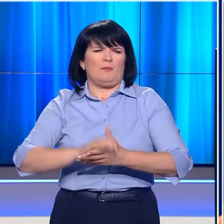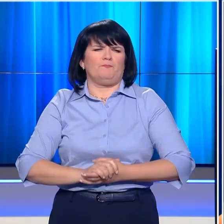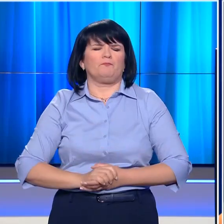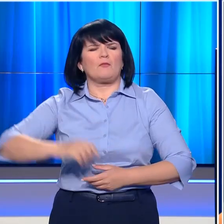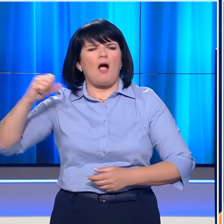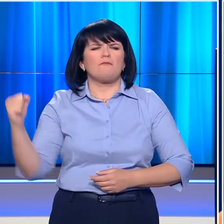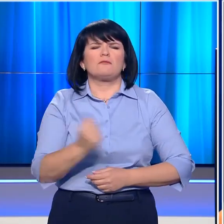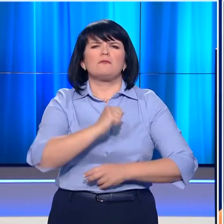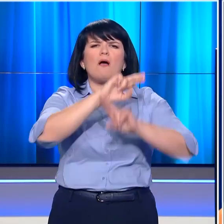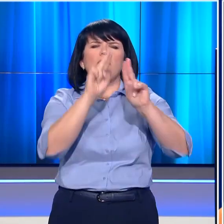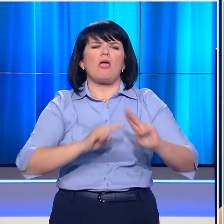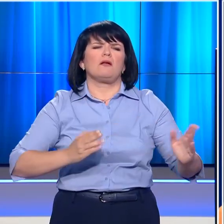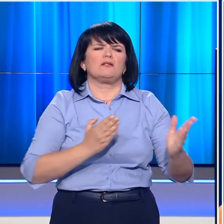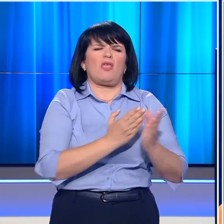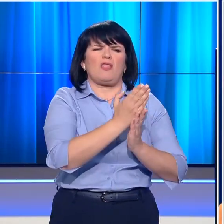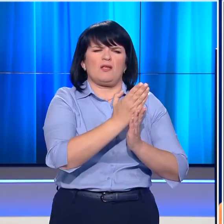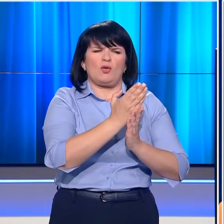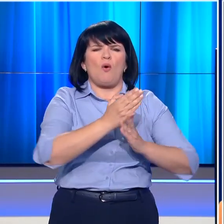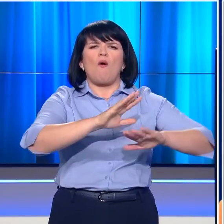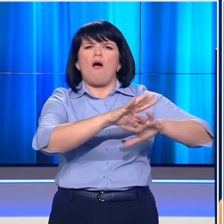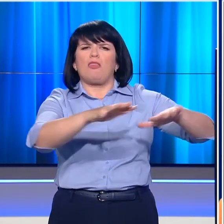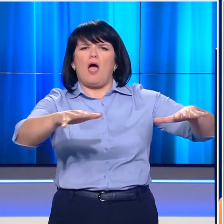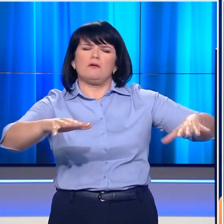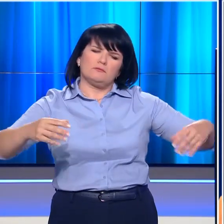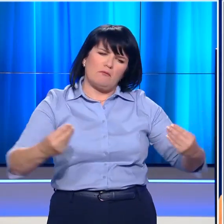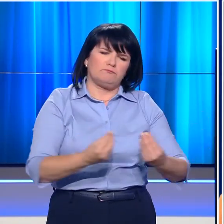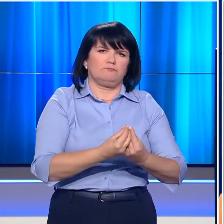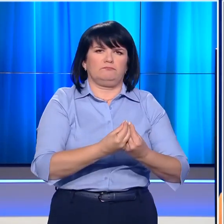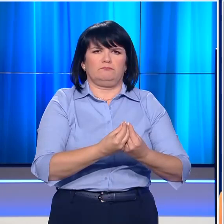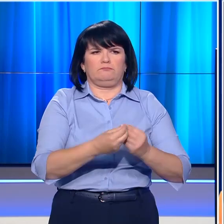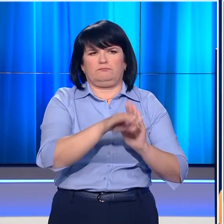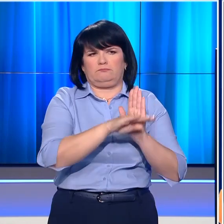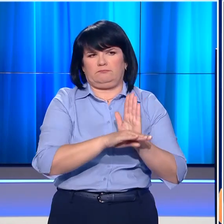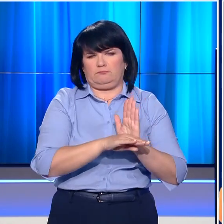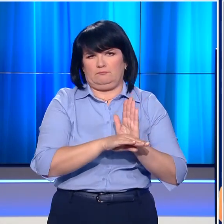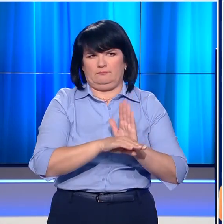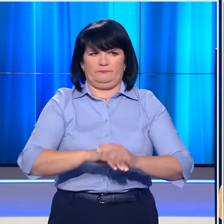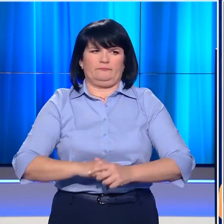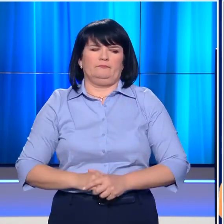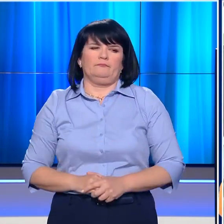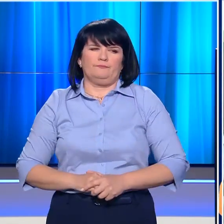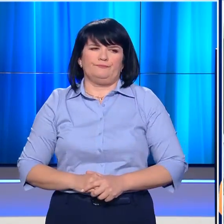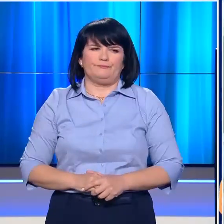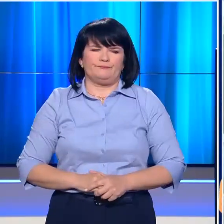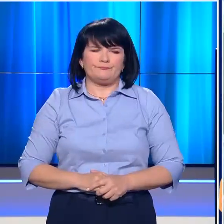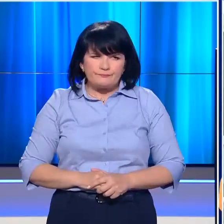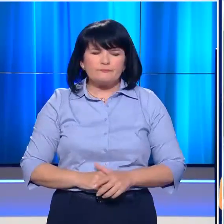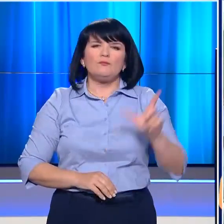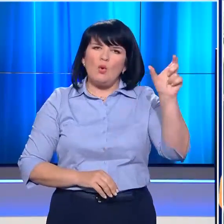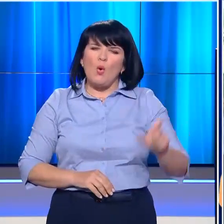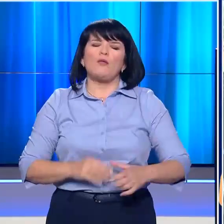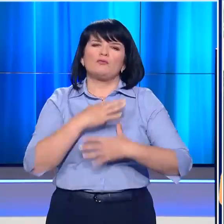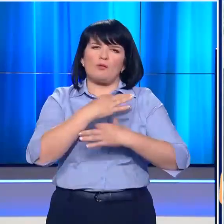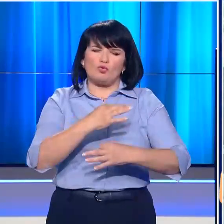But strictly in the framework of international law and international law of the sea. Ο Ζοζέ Μπορέλ θα συναντηθεί